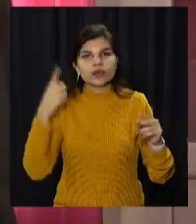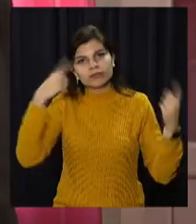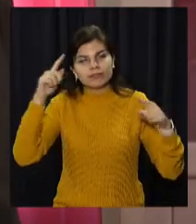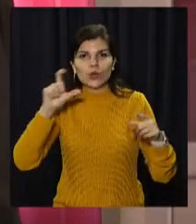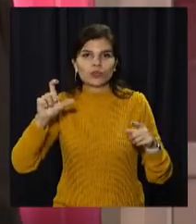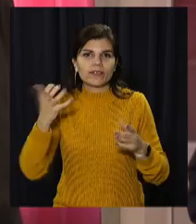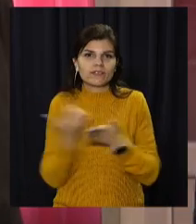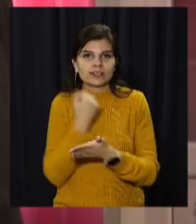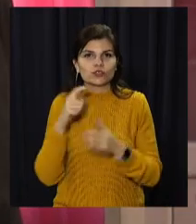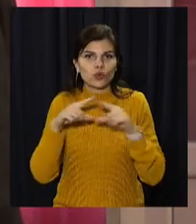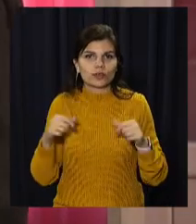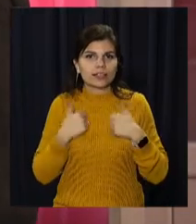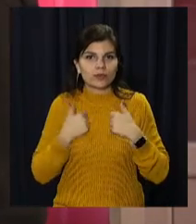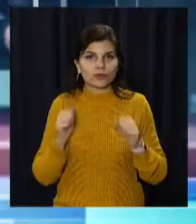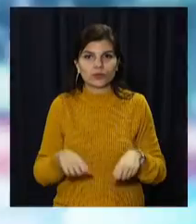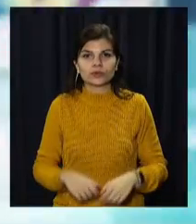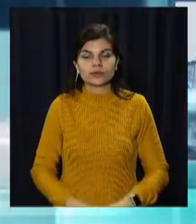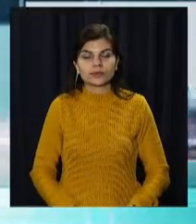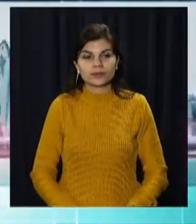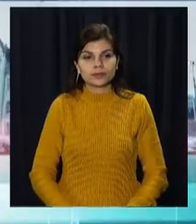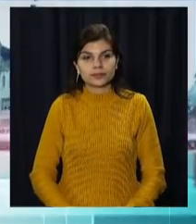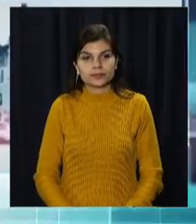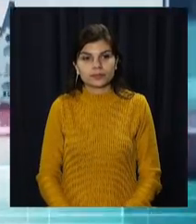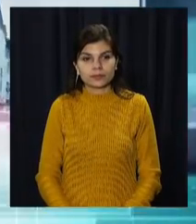Вернигоров, Open News, телеканал «Відкритий».